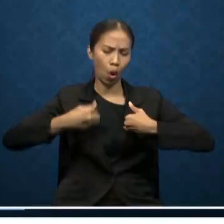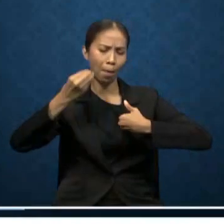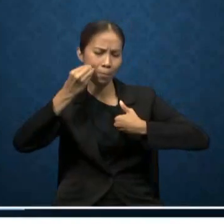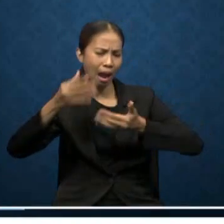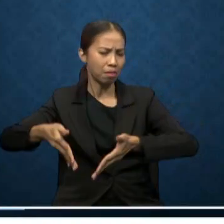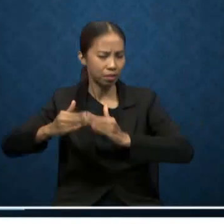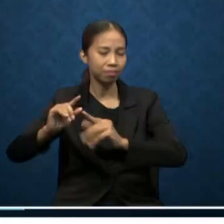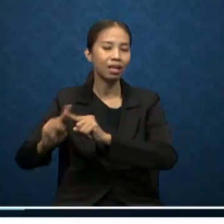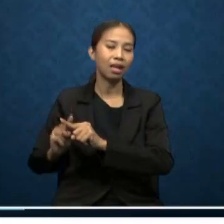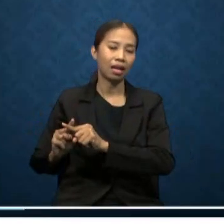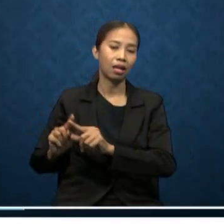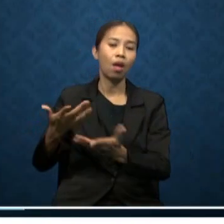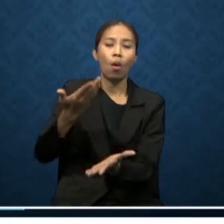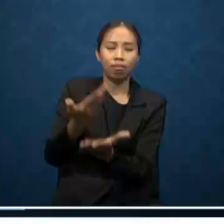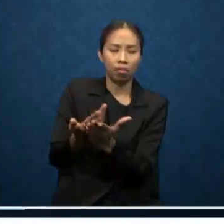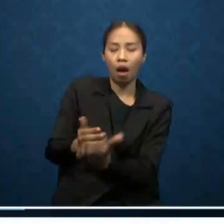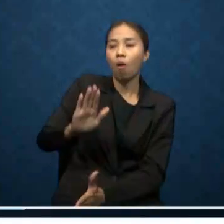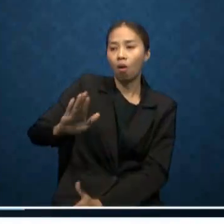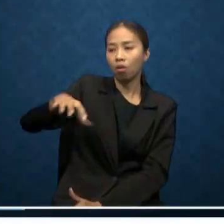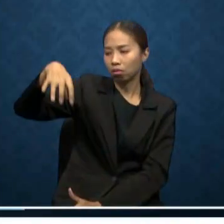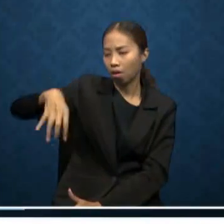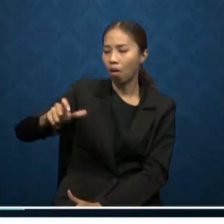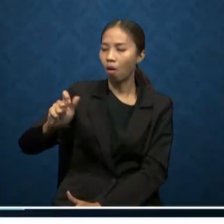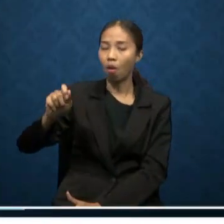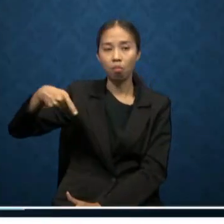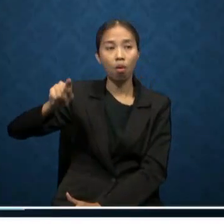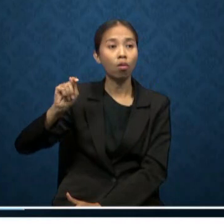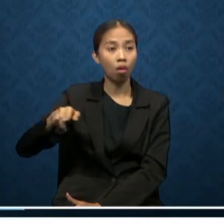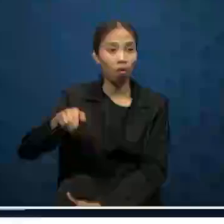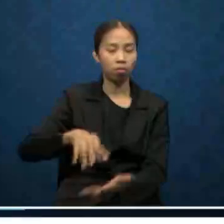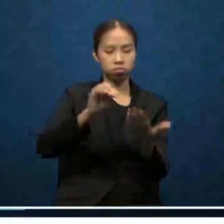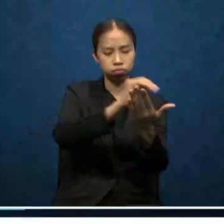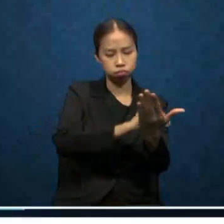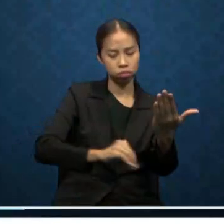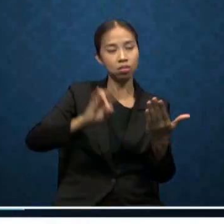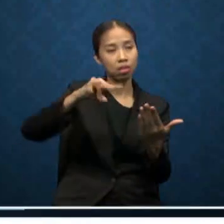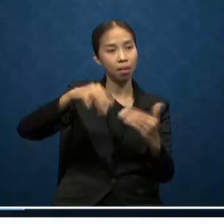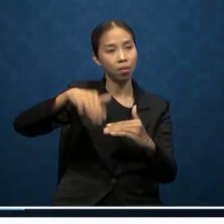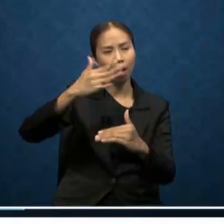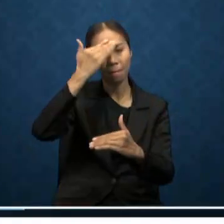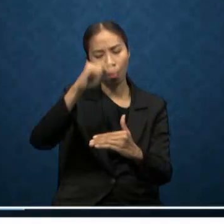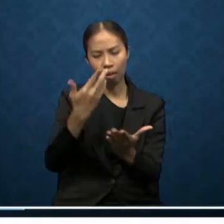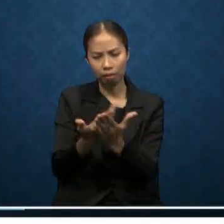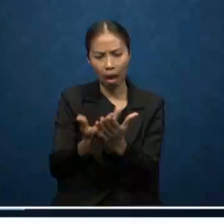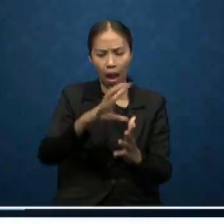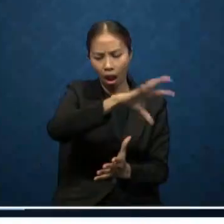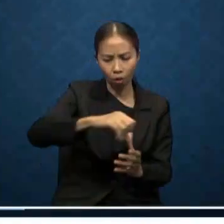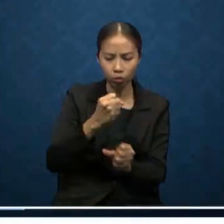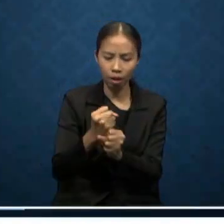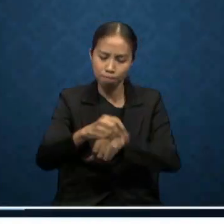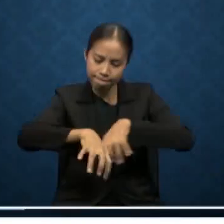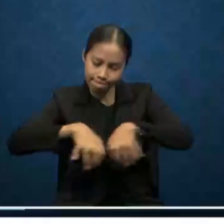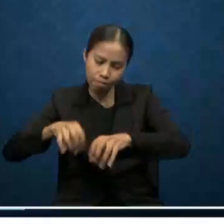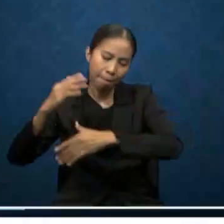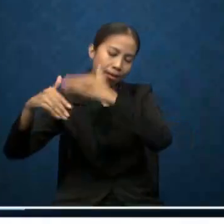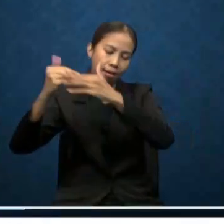มาจากองคกป somebody ทั้งหมด 7.000 กว่แห่งที่จะรมาใช้พัฒนาพื้นที่ทั่วประเทศแล